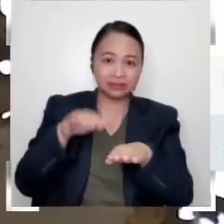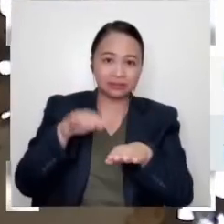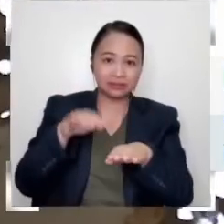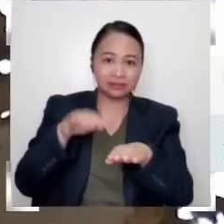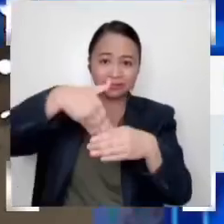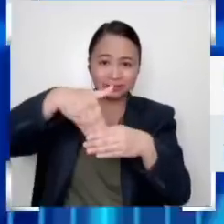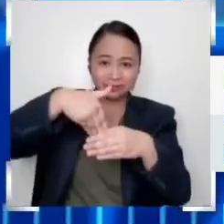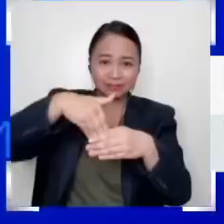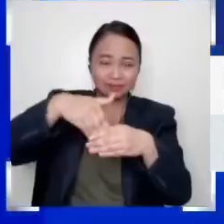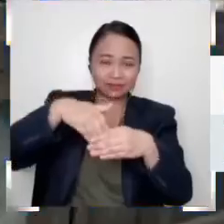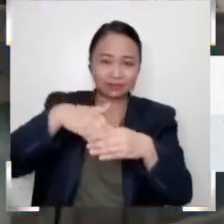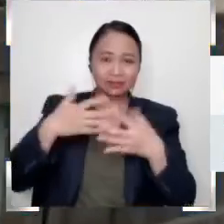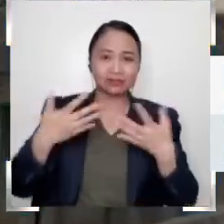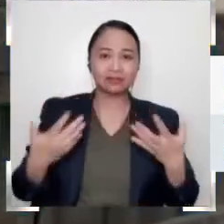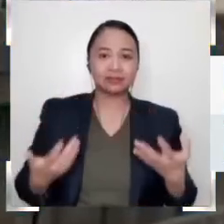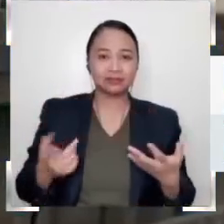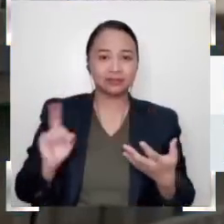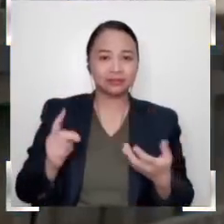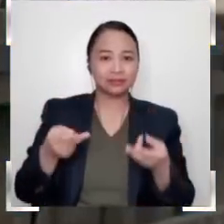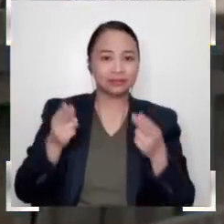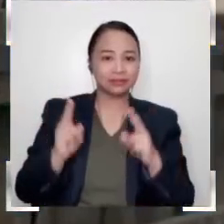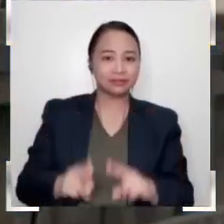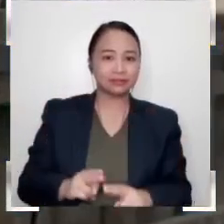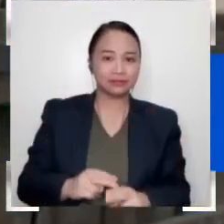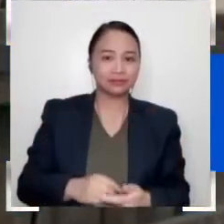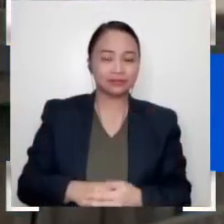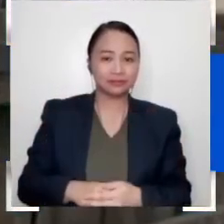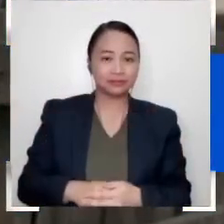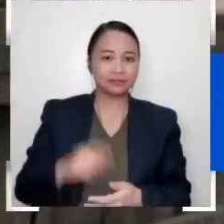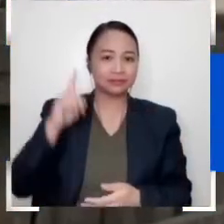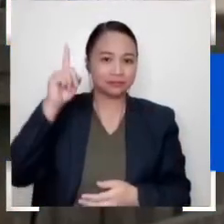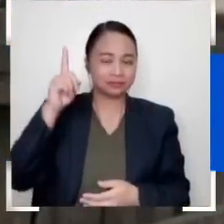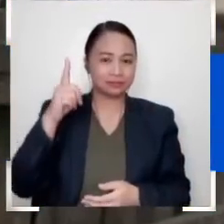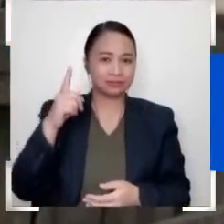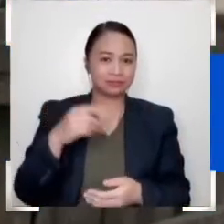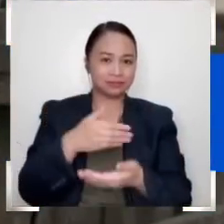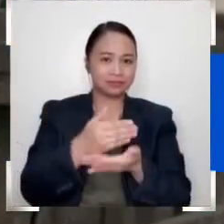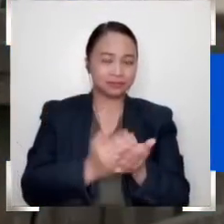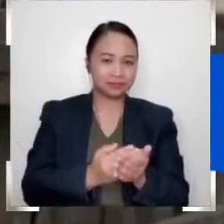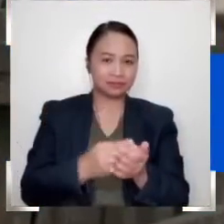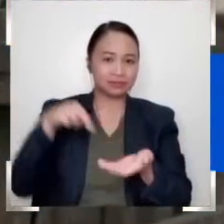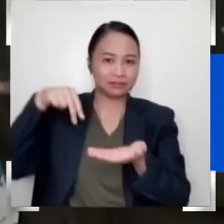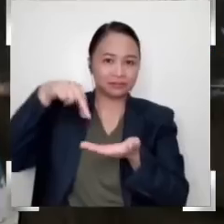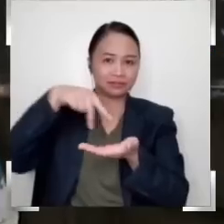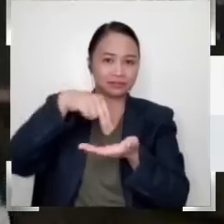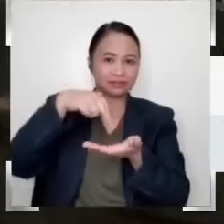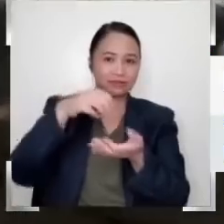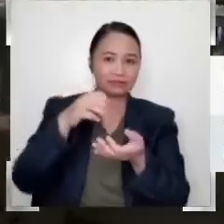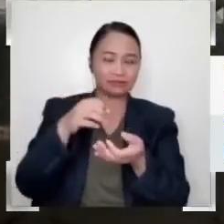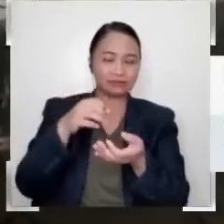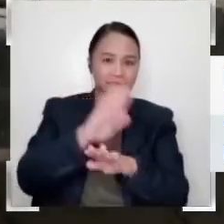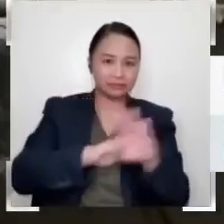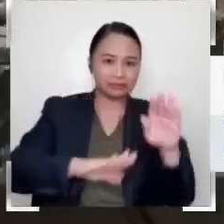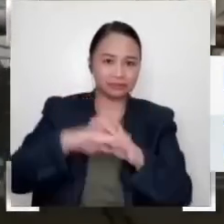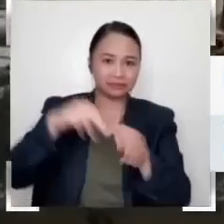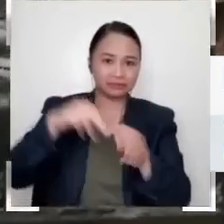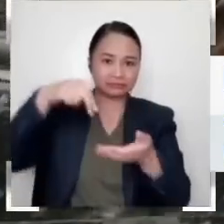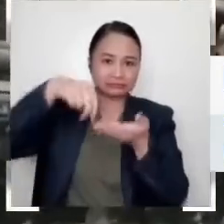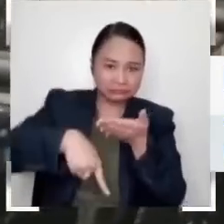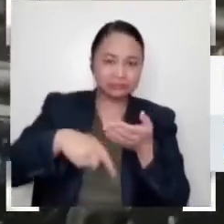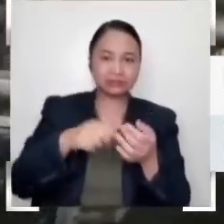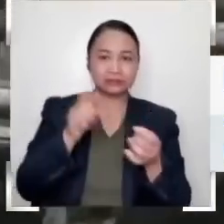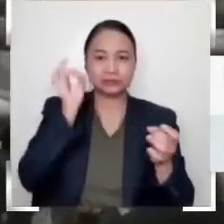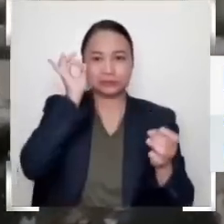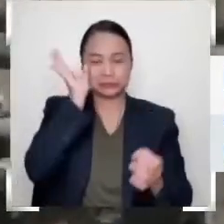na. Flooring, daming lumulusot ang mga paano mga bata, mas lalo na sa gabi. Mag-iisang taon na raw